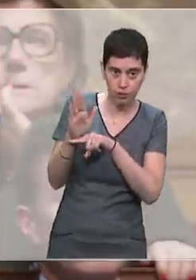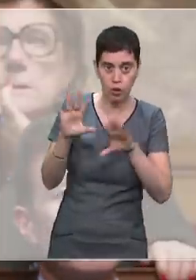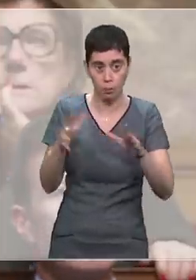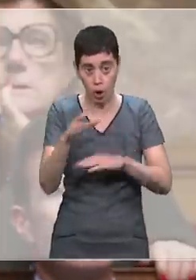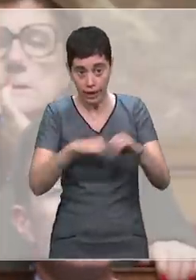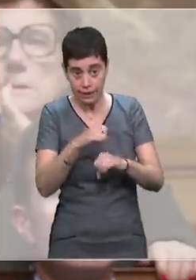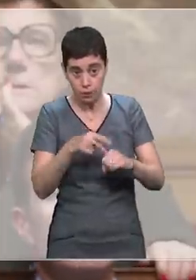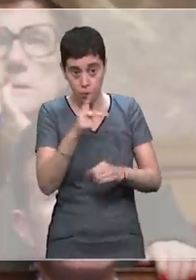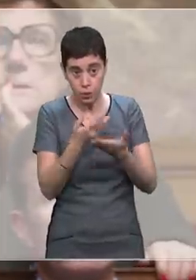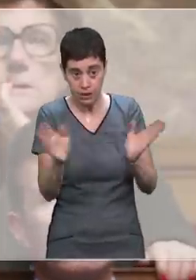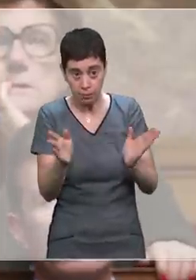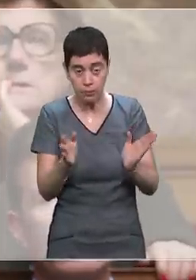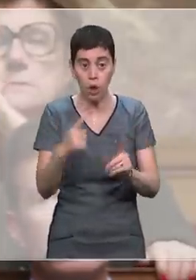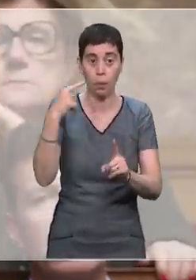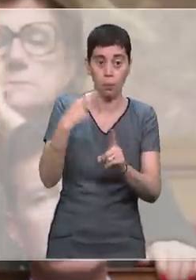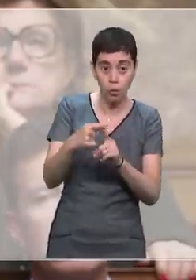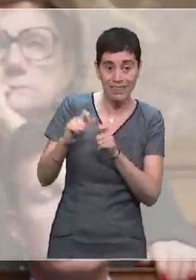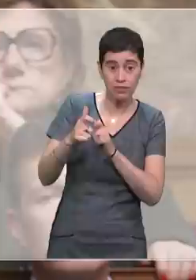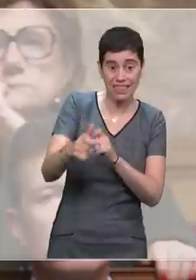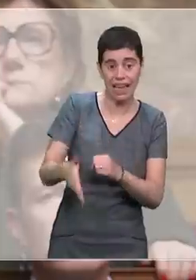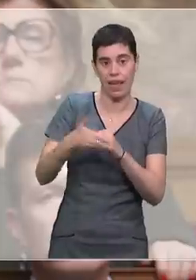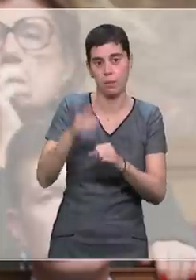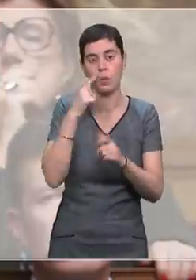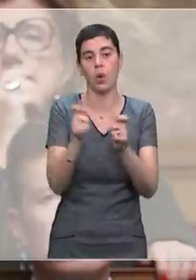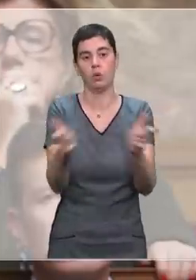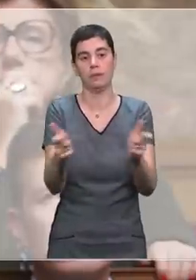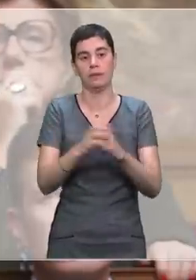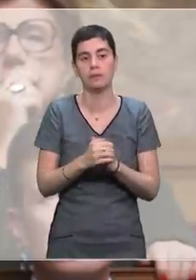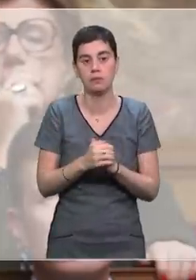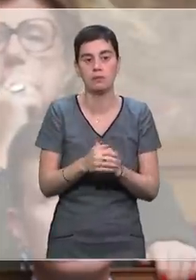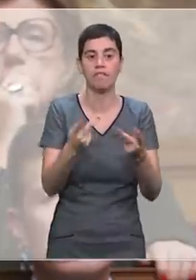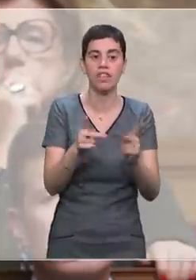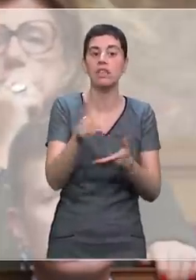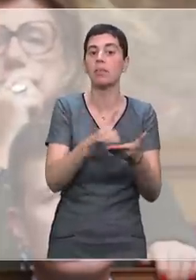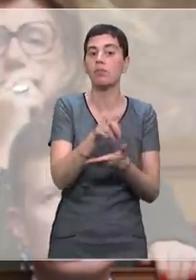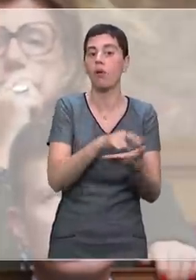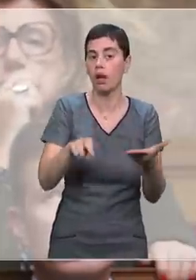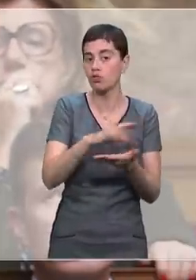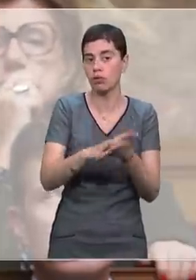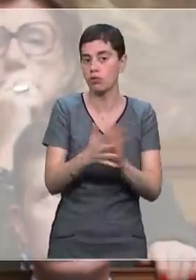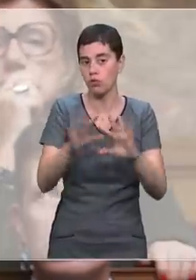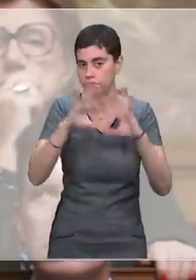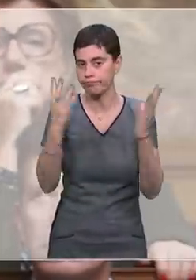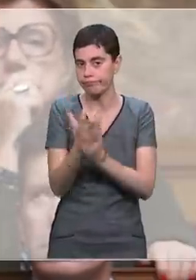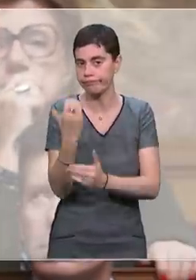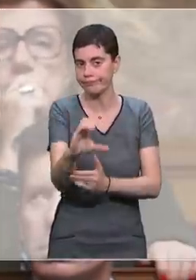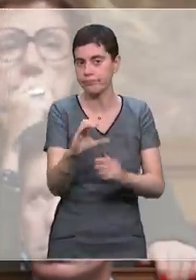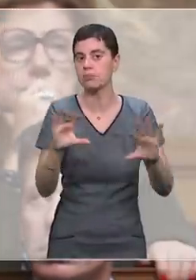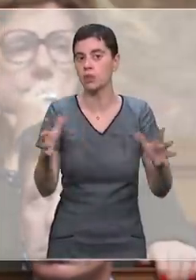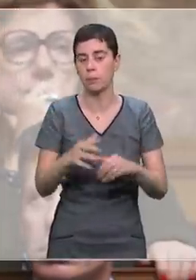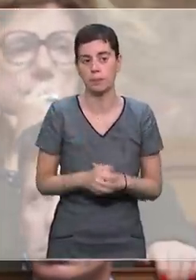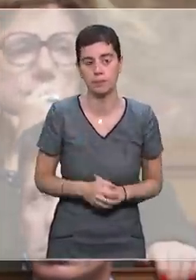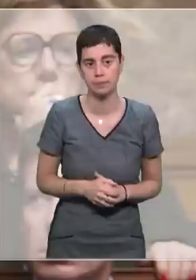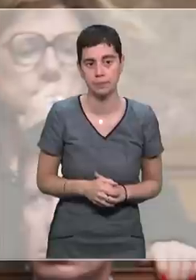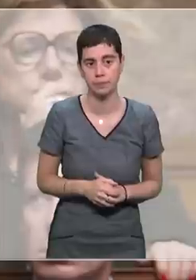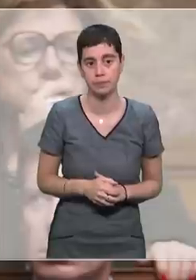et de renforcement des différents dispositifs d'aide aux entreprises, collectivités et associations. Ainsi, parmi les mesures